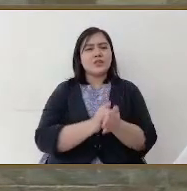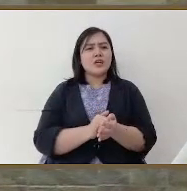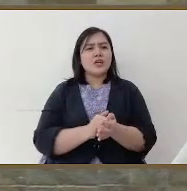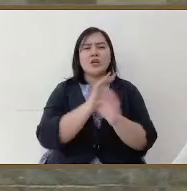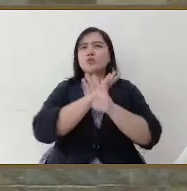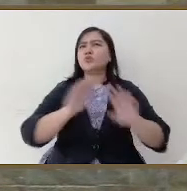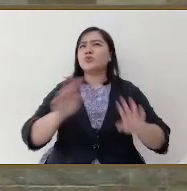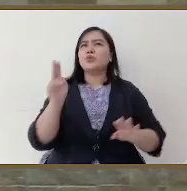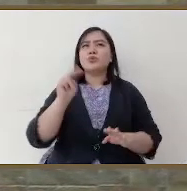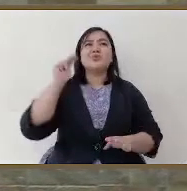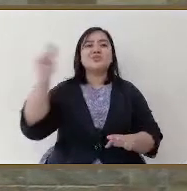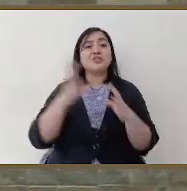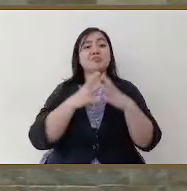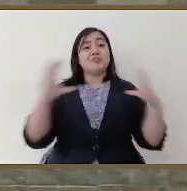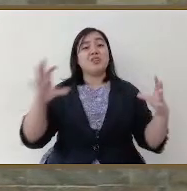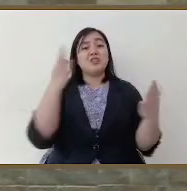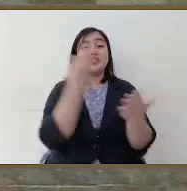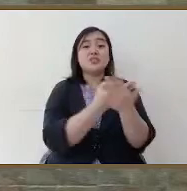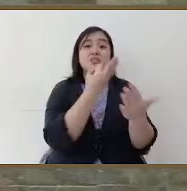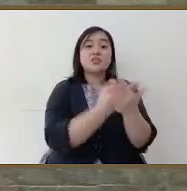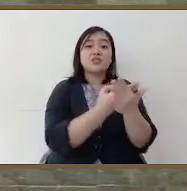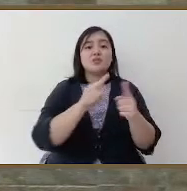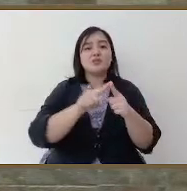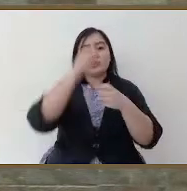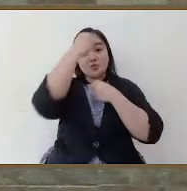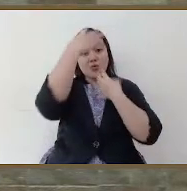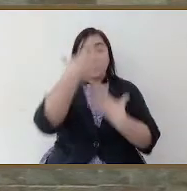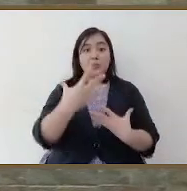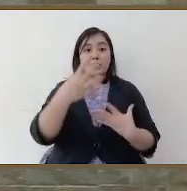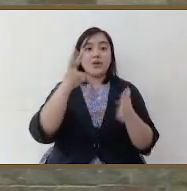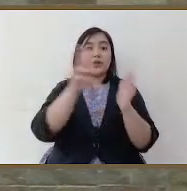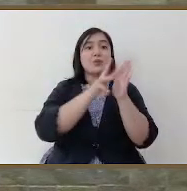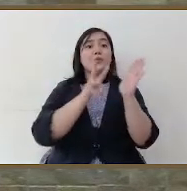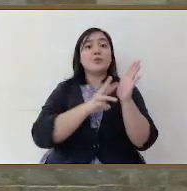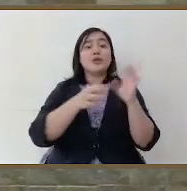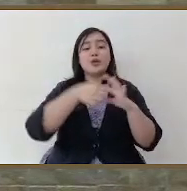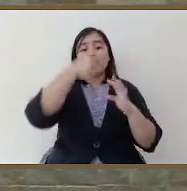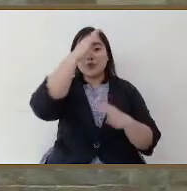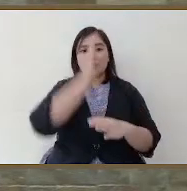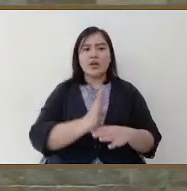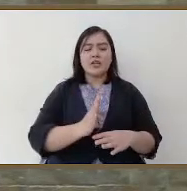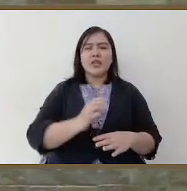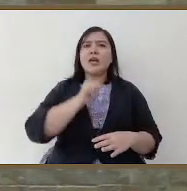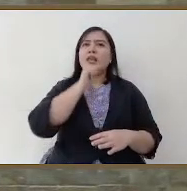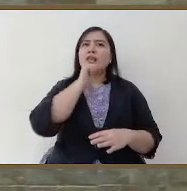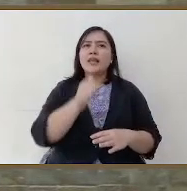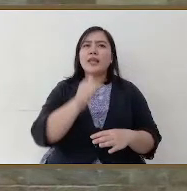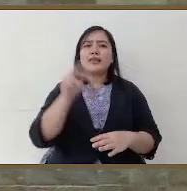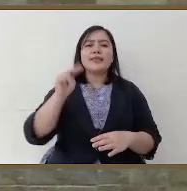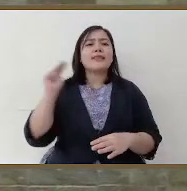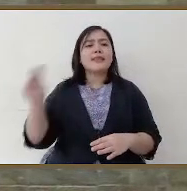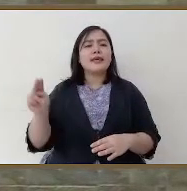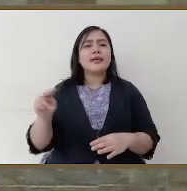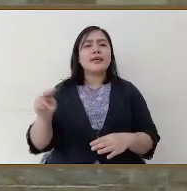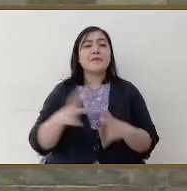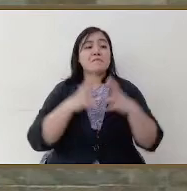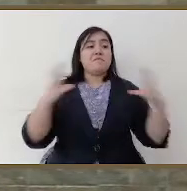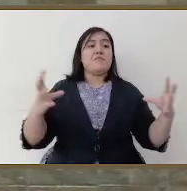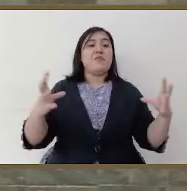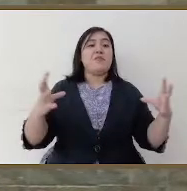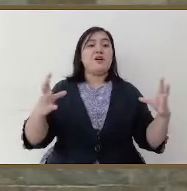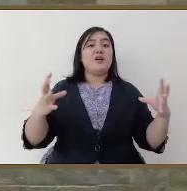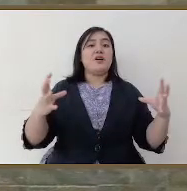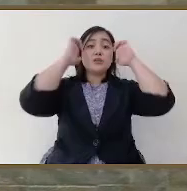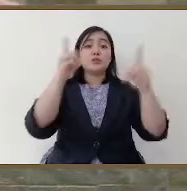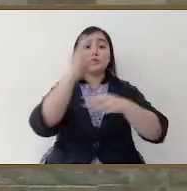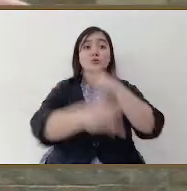ang kalooban ng Panginoon. Hindi mo na kinakailangan mag-aral pa ng mataas sa pinag-aralan. Hindi mo na kinakailangan maging degree holder. Hindi mo na kinakailangan